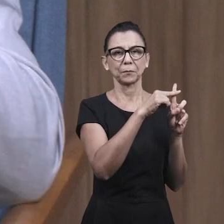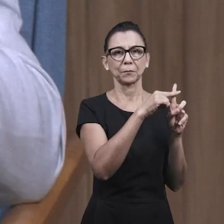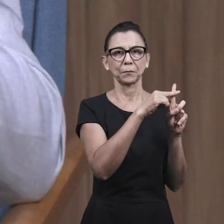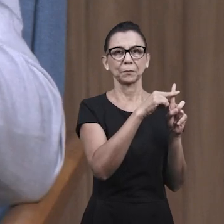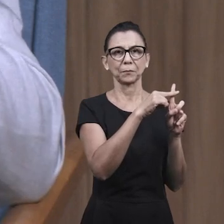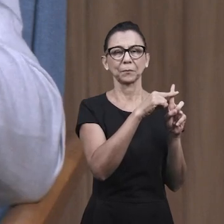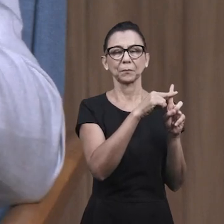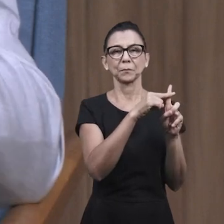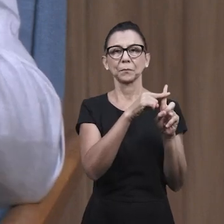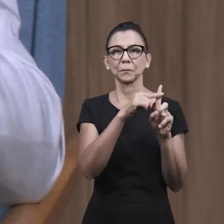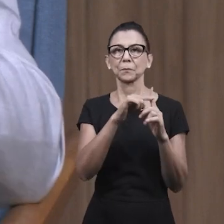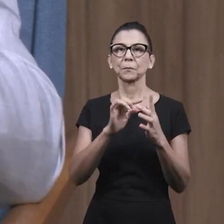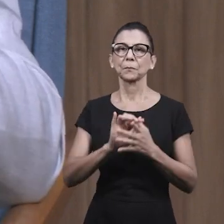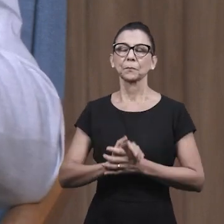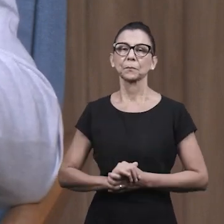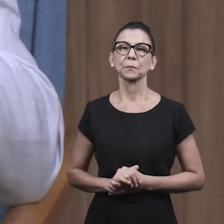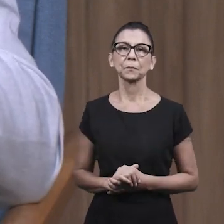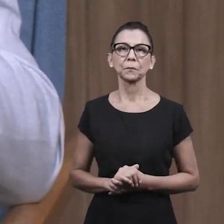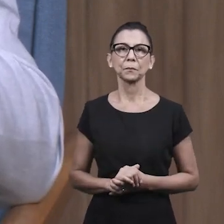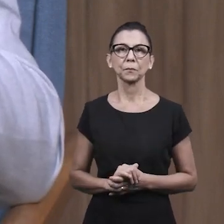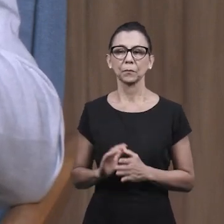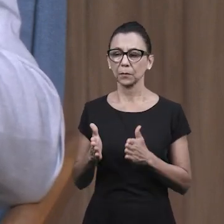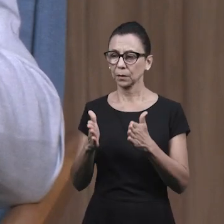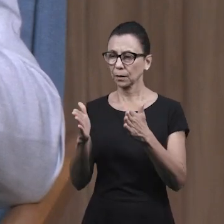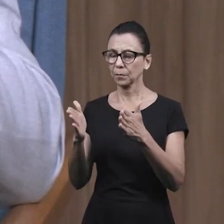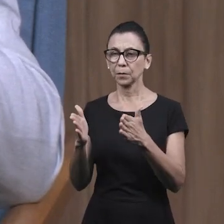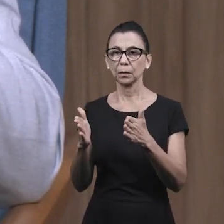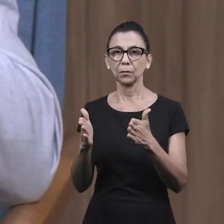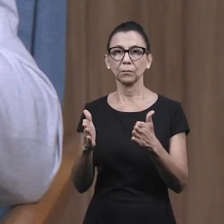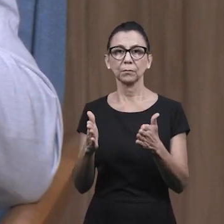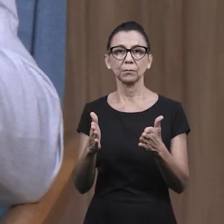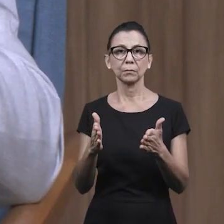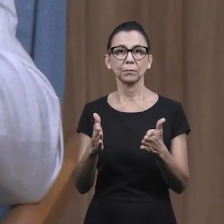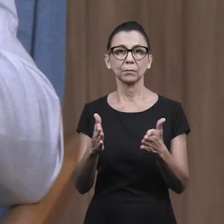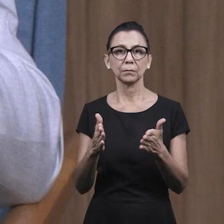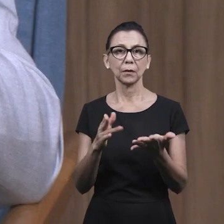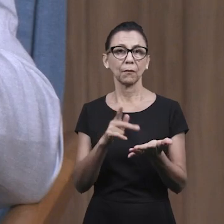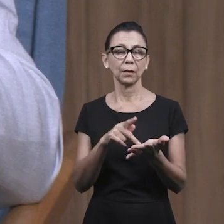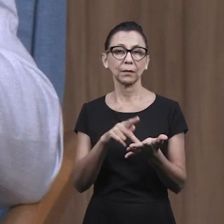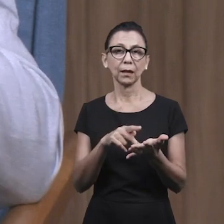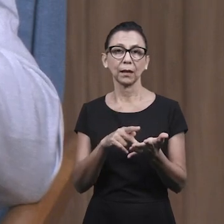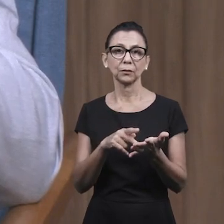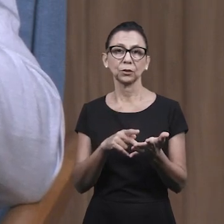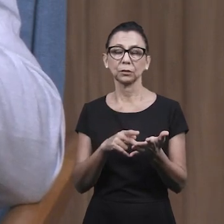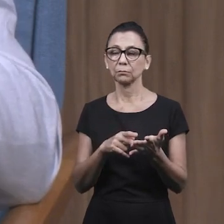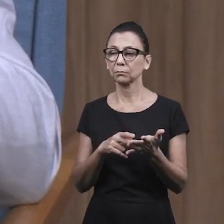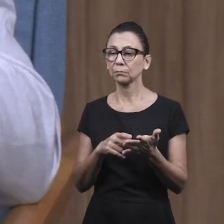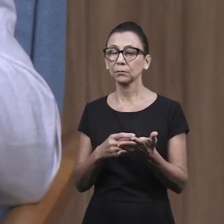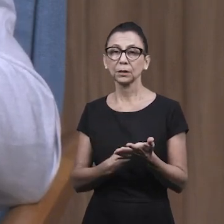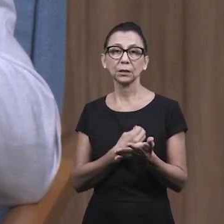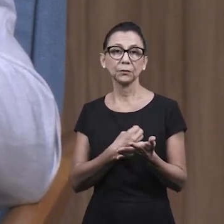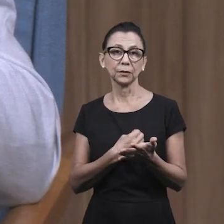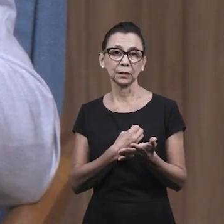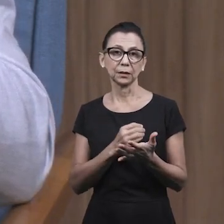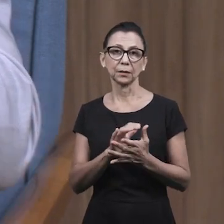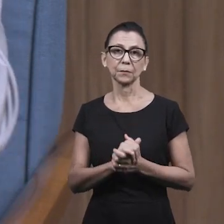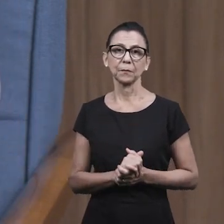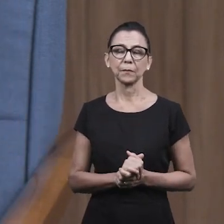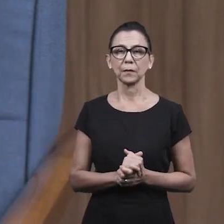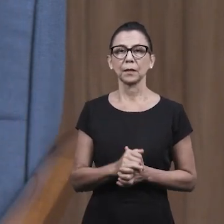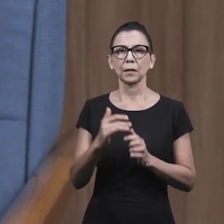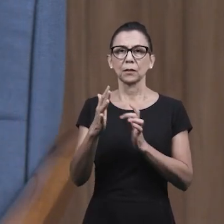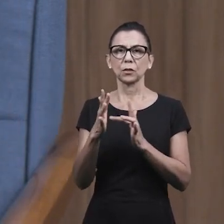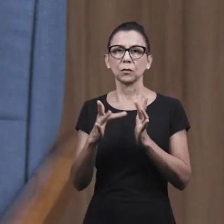à dire ces mots, il établit comme le chemin, comme la vérité, c'est-à-dire ce n'est pas une vérité relative, c'est une vérité